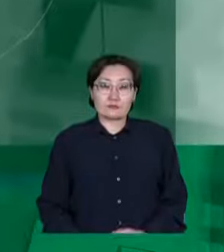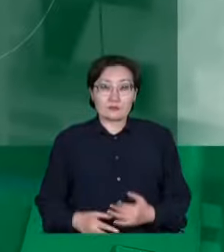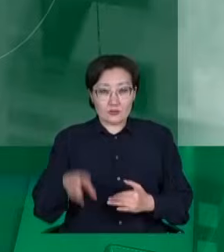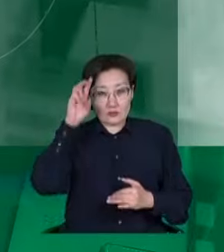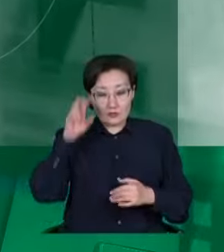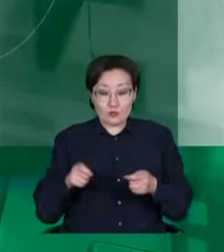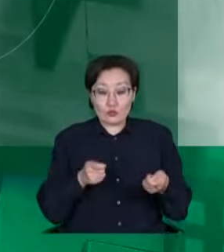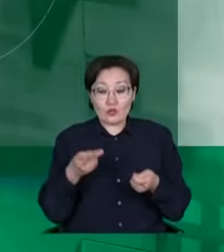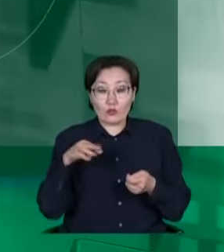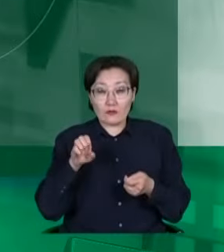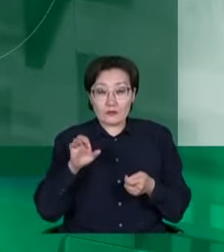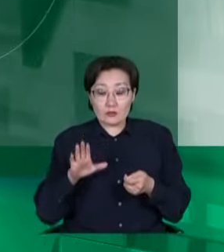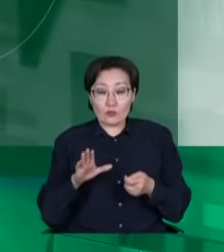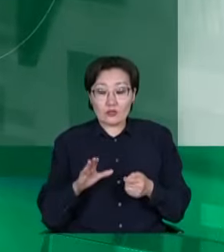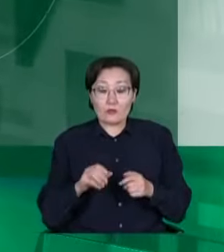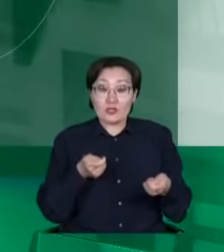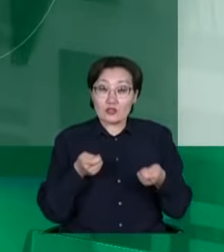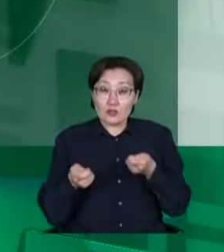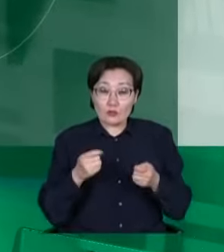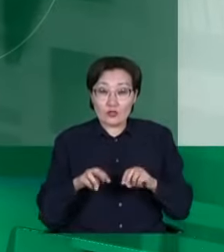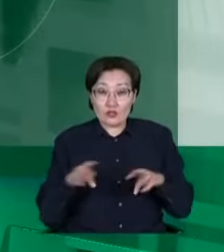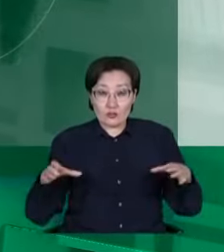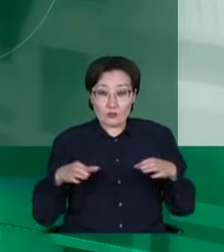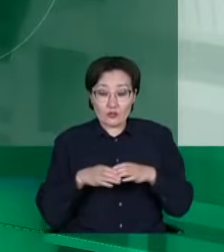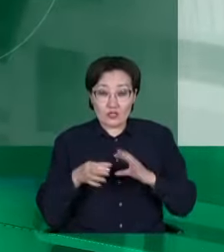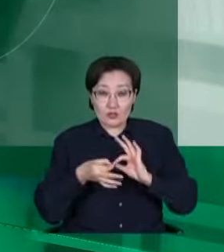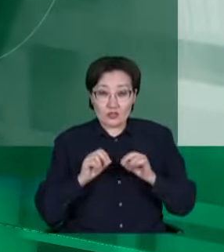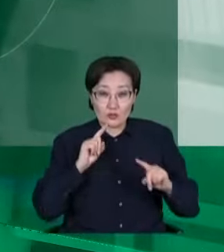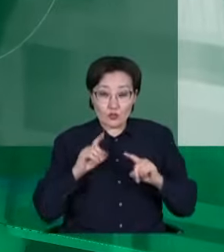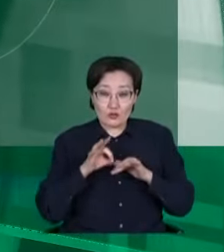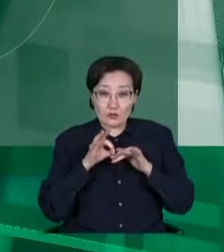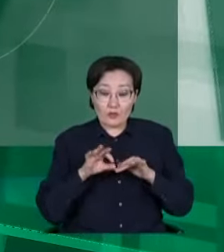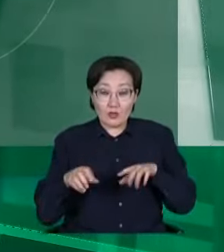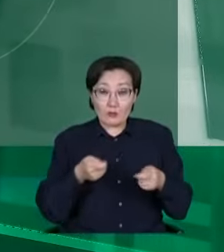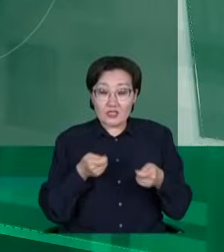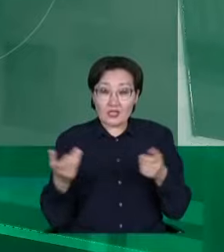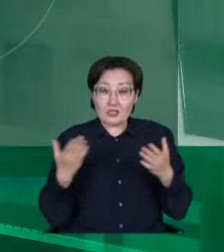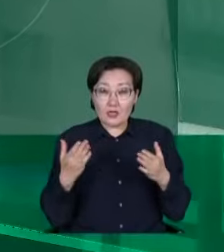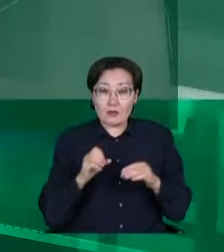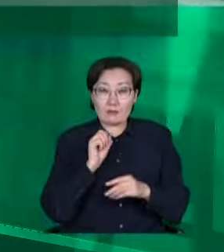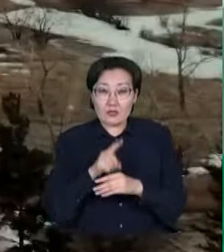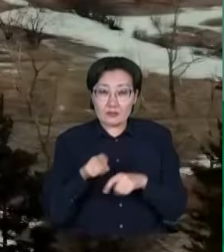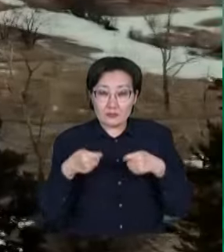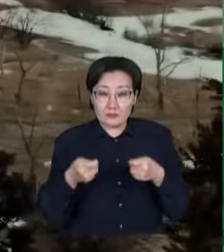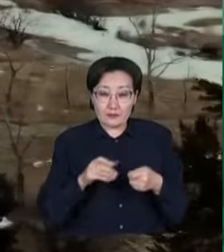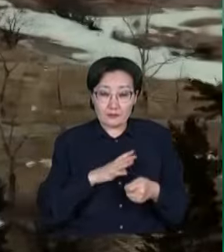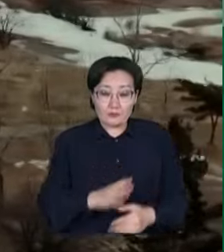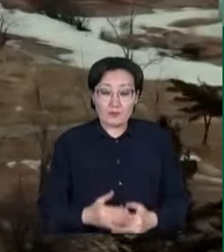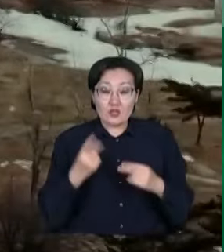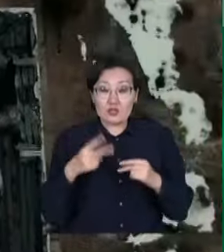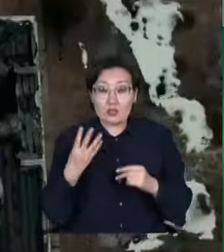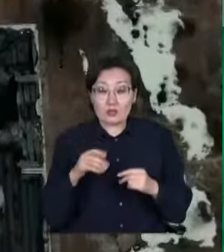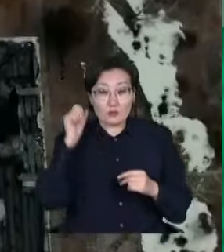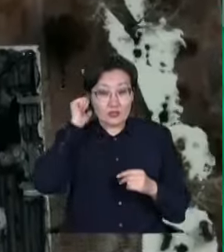Мемлекет басшысы Қасым Жомарт Тоқаевтың төрағалығымен үкіметтің кеңейтілген отырысы өтті. Президент қандай пәрмен берді?